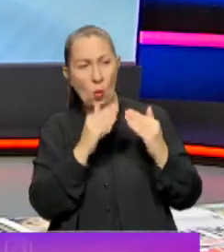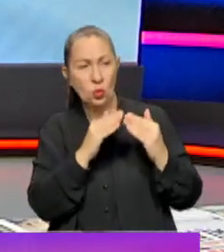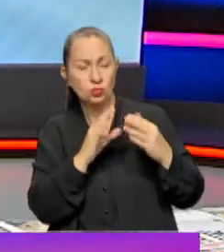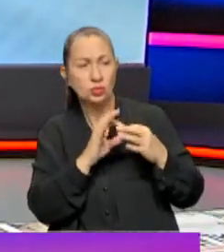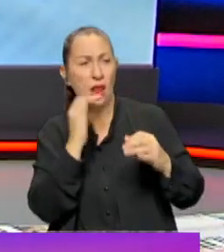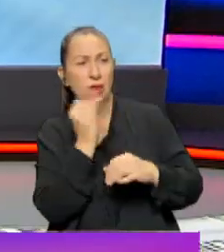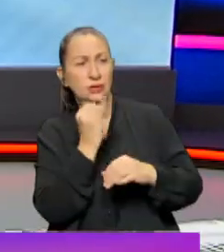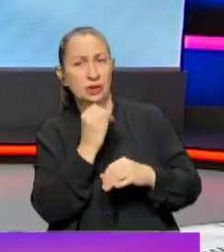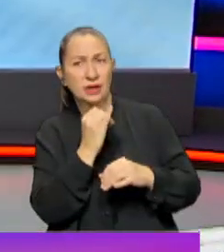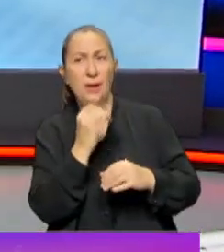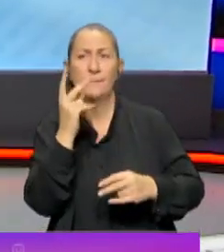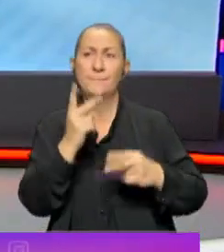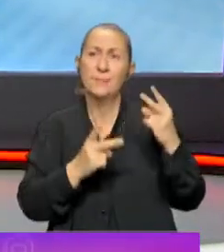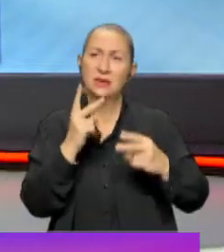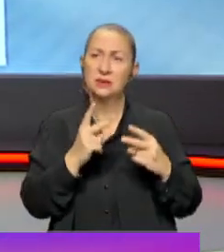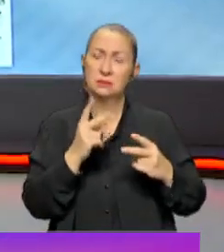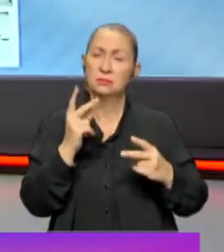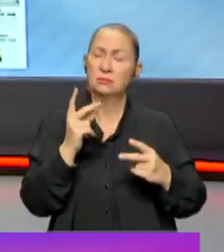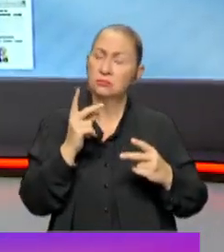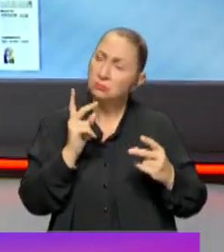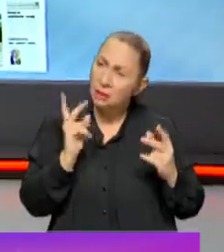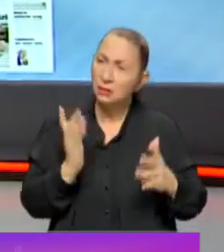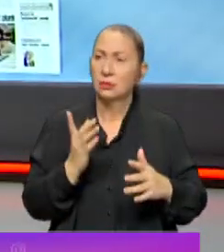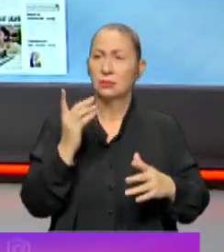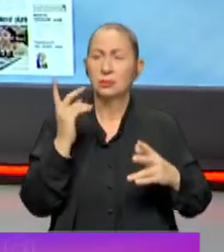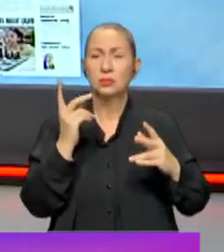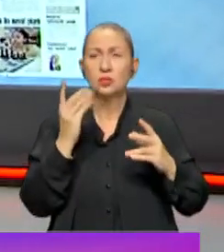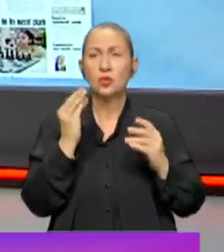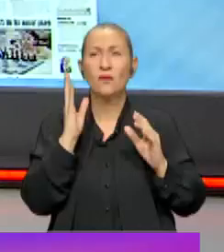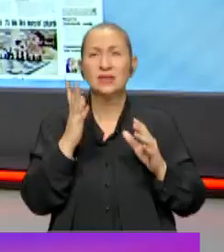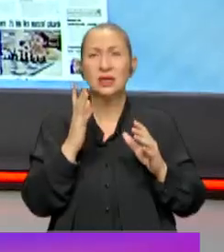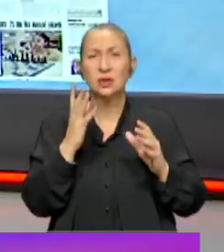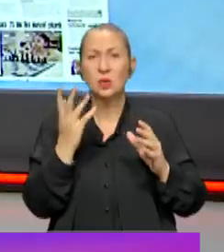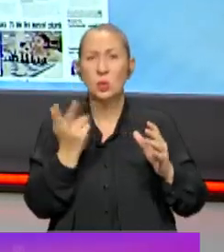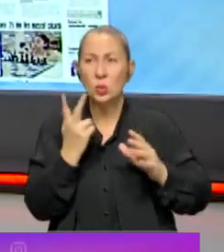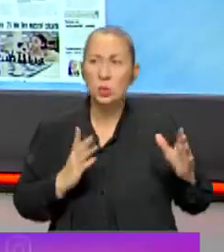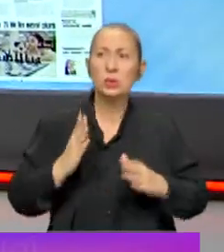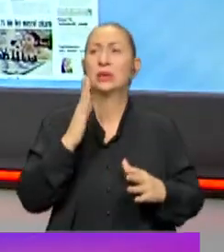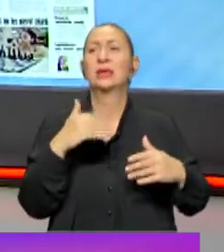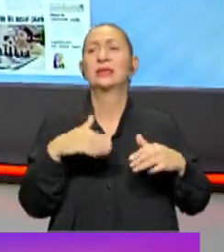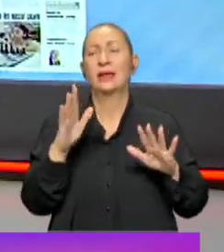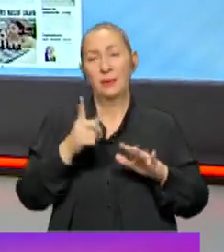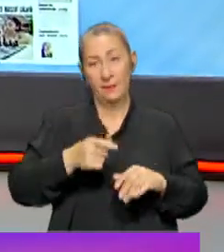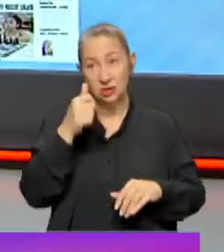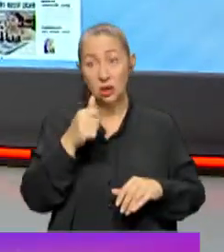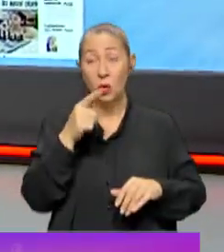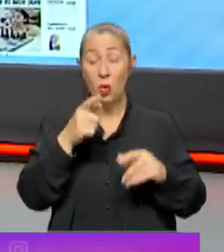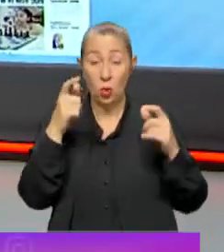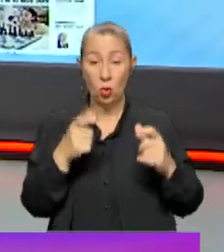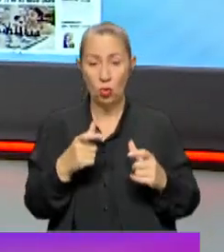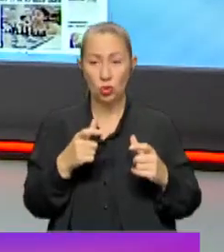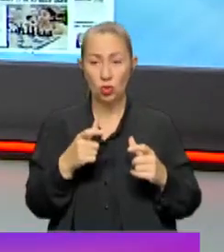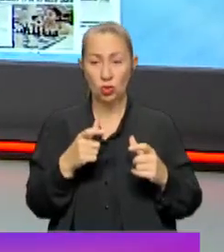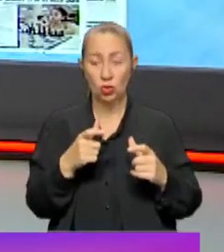atmasıyla eleştirilen, zaman zaman bir takım çıkışlar yapan ama çok da çıkışları sivri olmayan bir başkan. Bulunduğu